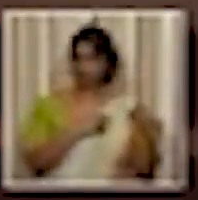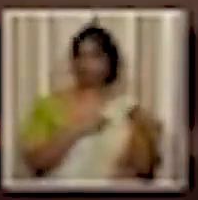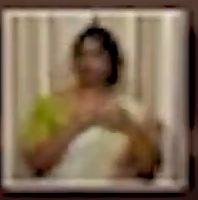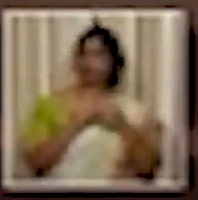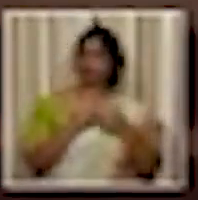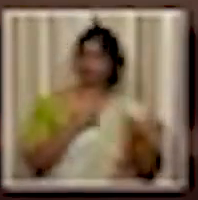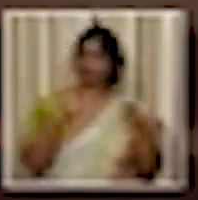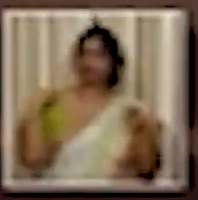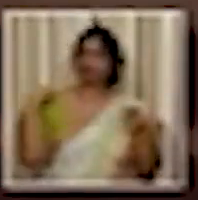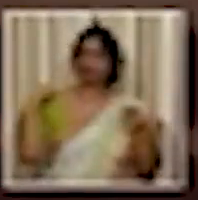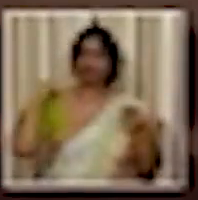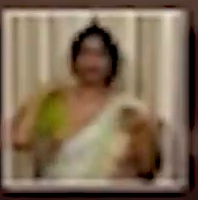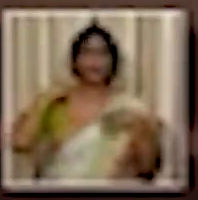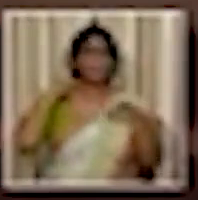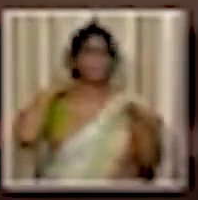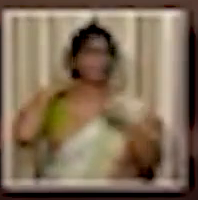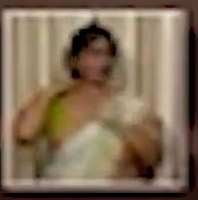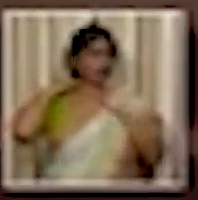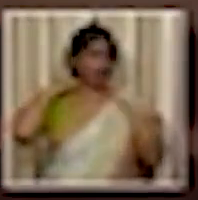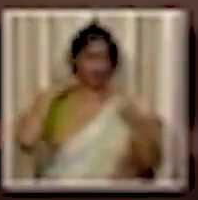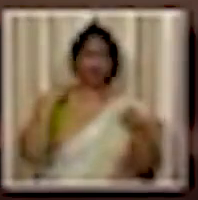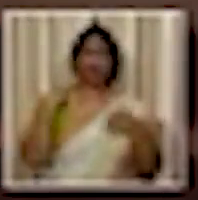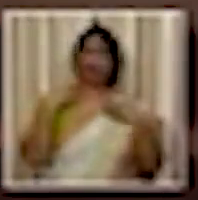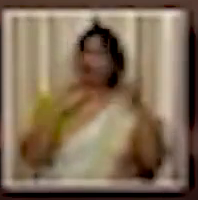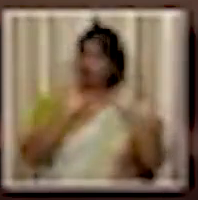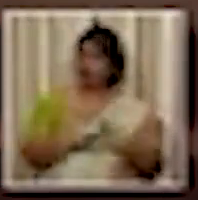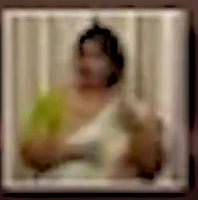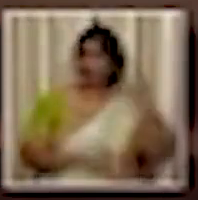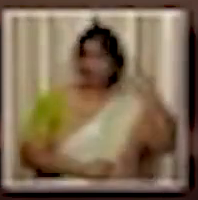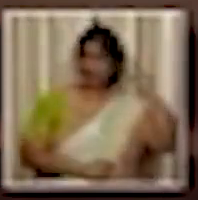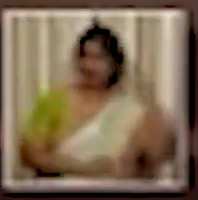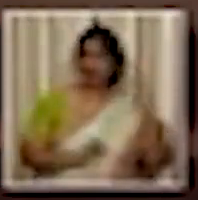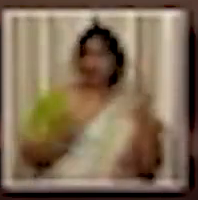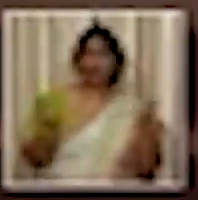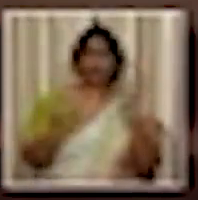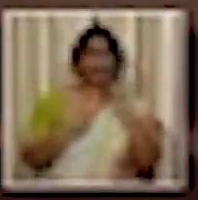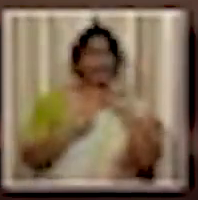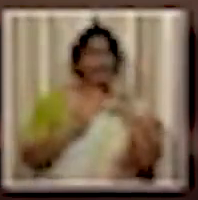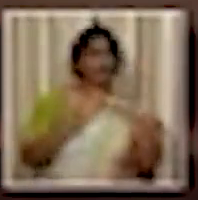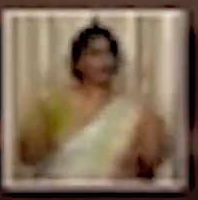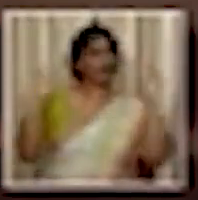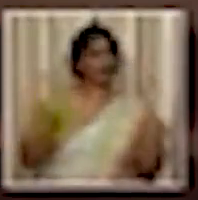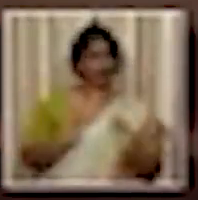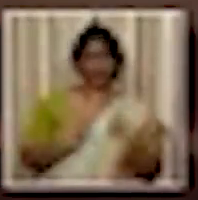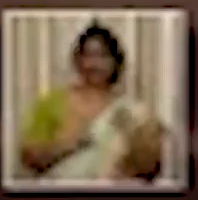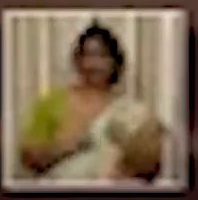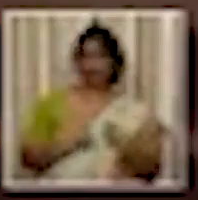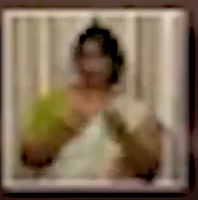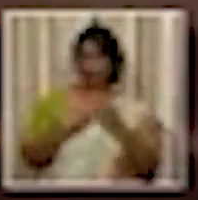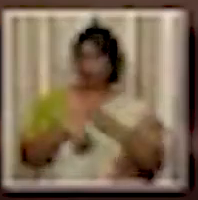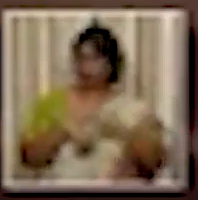වෙනකම්ම මේක පාවිච්චි නොකරලා තිබුණේ. අවසානයේ ඊය පෙරේද වෙනකොට කඩ 28කට අඩු වෙලා තිබුණා. ඒ අවතර